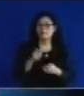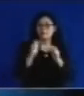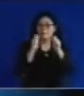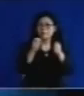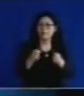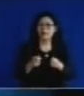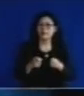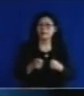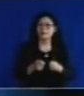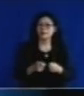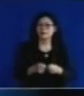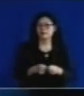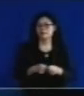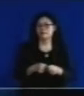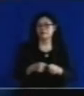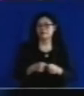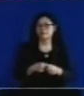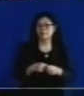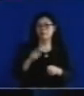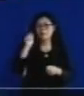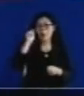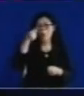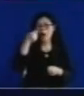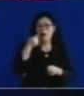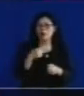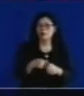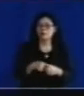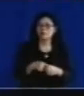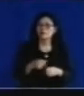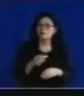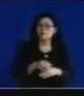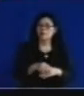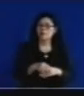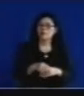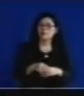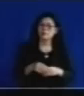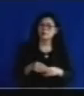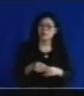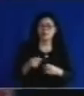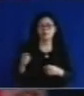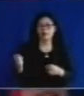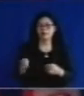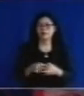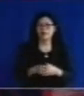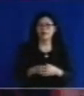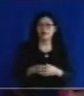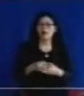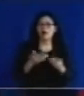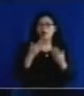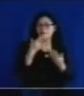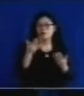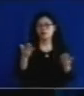Bawang tahu, saya yang sudah majak ke sana, saya adalah petani bawang. Jadi tahu keadaan di mana bawang murah dan sebagainya.